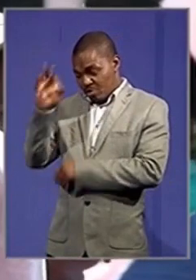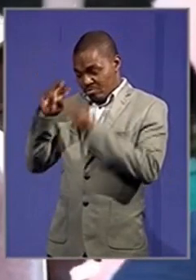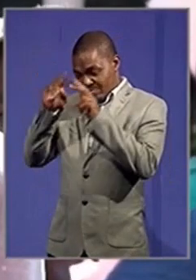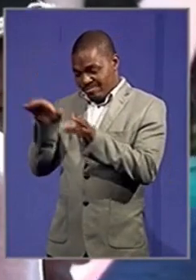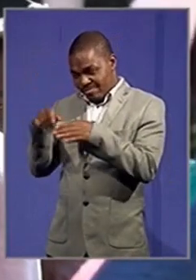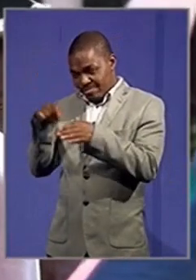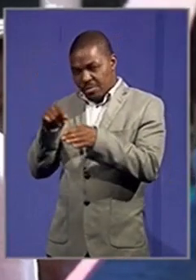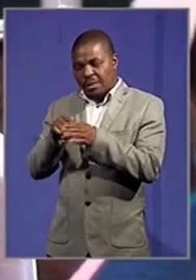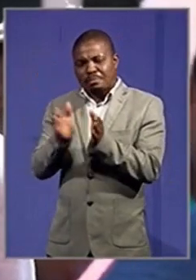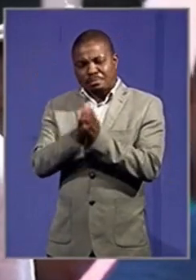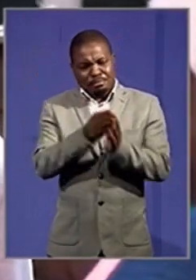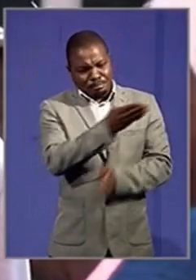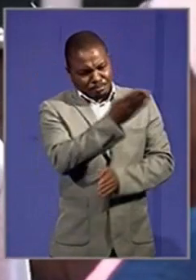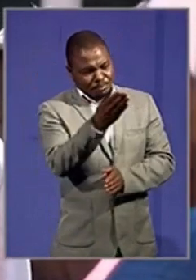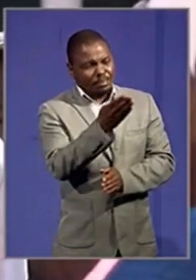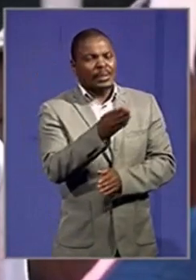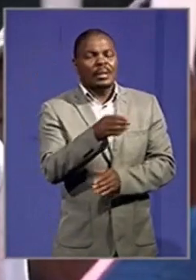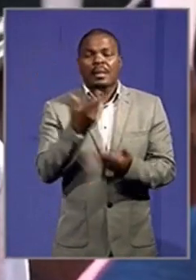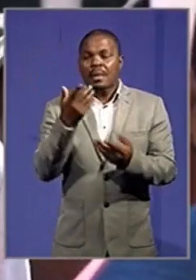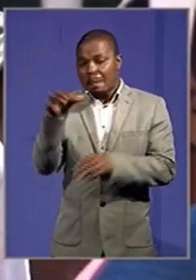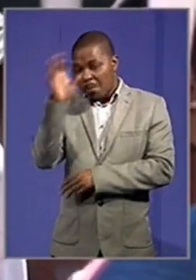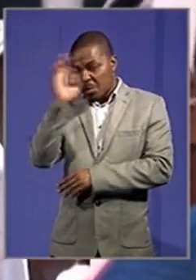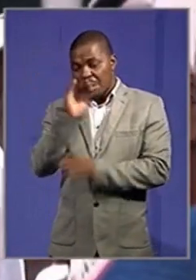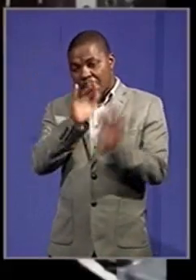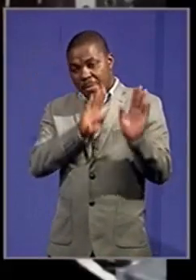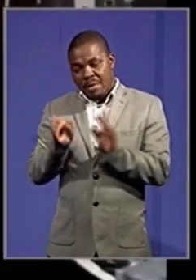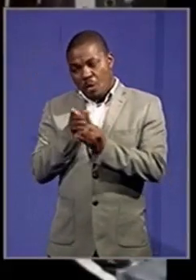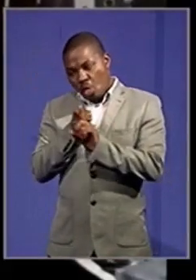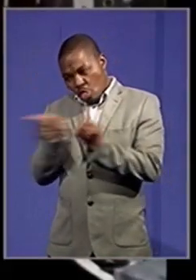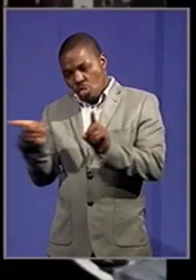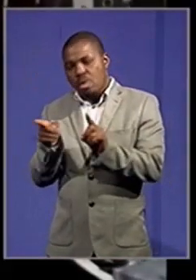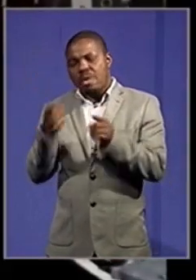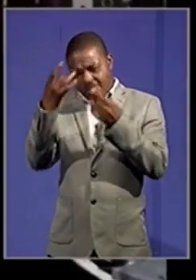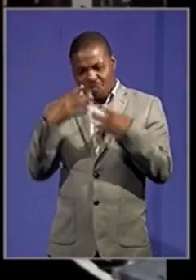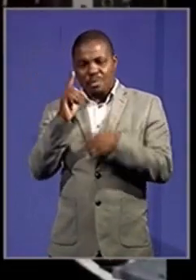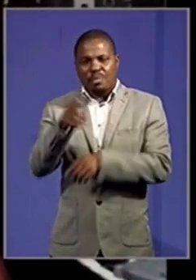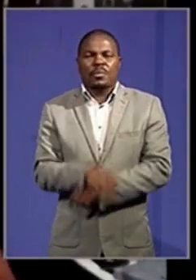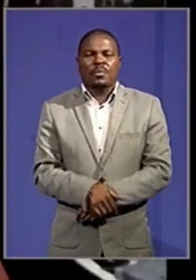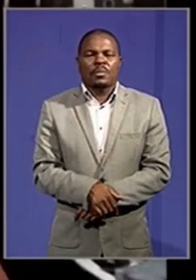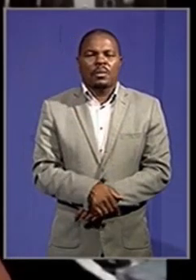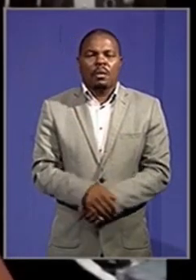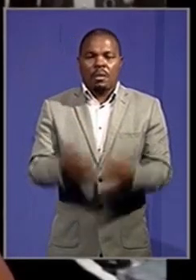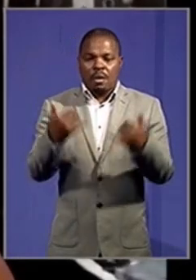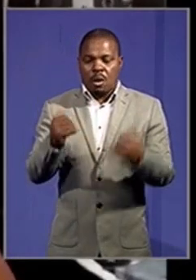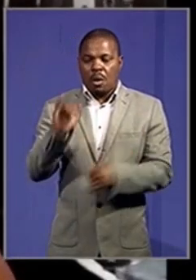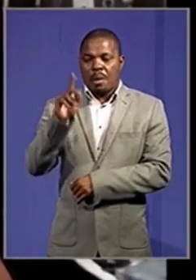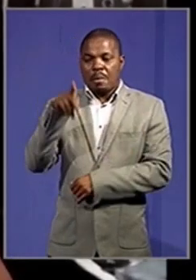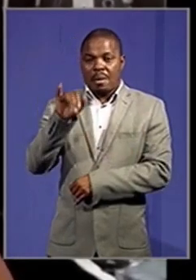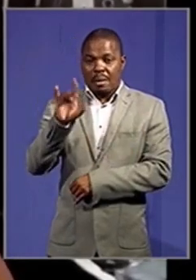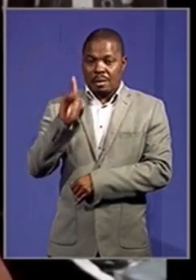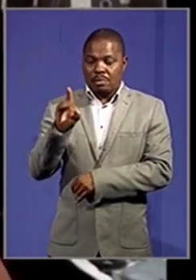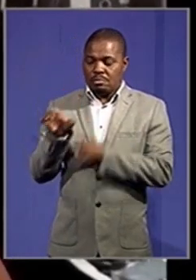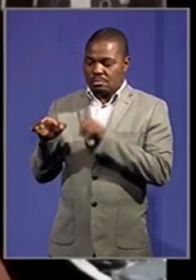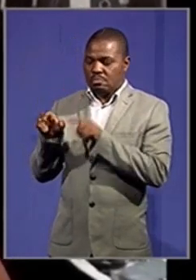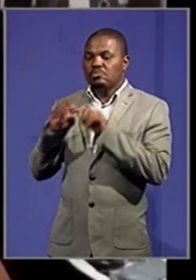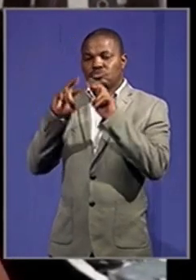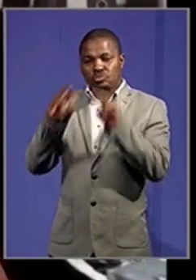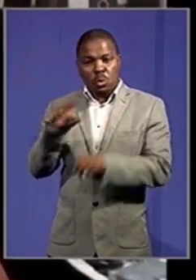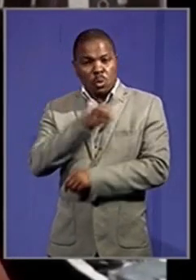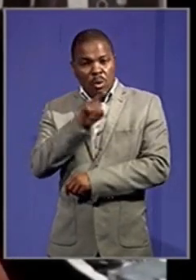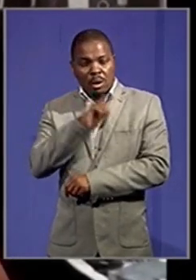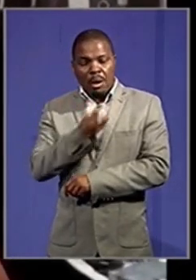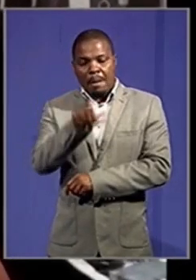kgoeletso baahi o tlaleha boitshwaro bo hlephileng ba sepolesa. Kgetsi e ga jana e IPD e ntseng e batlisisa ke ya